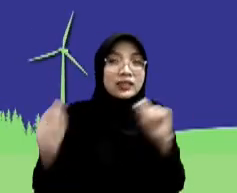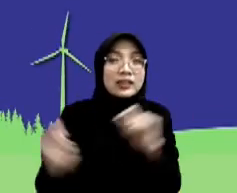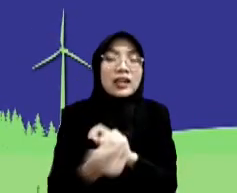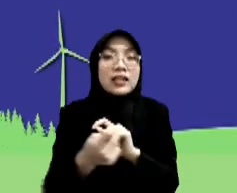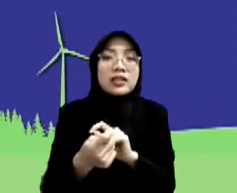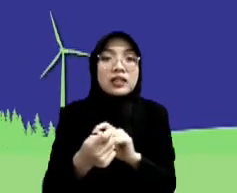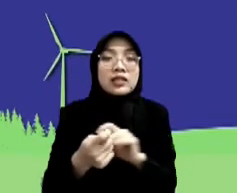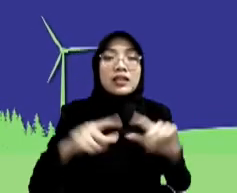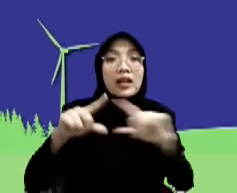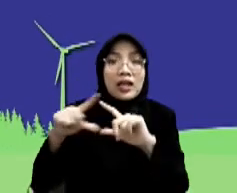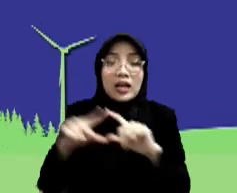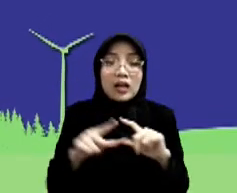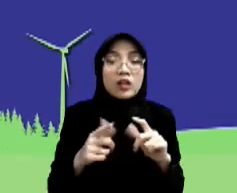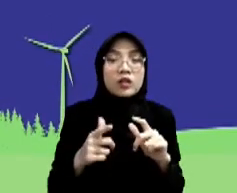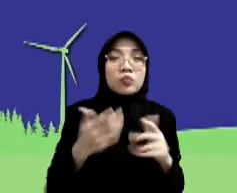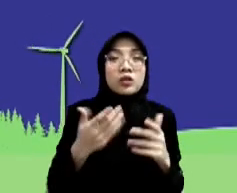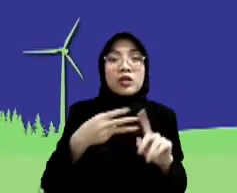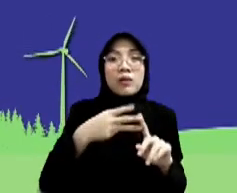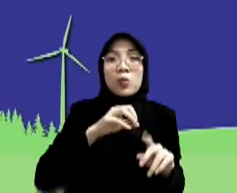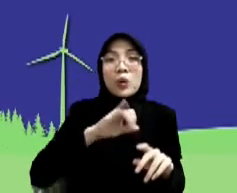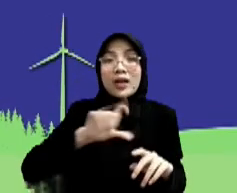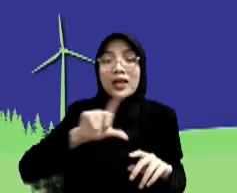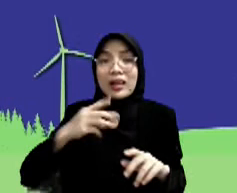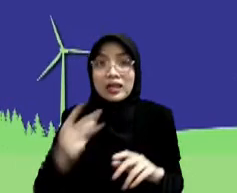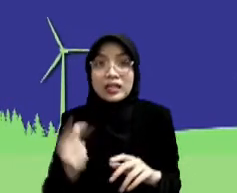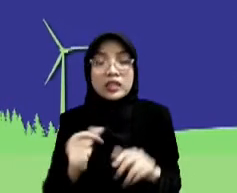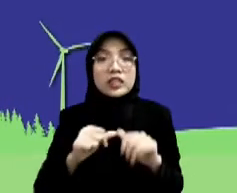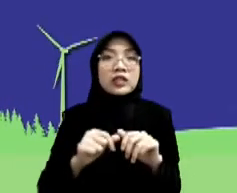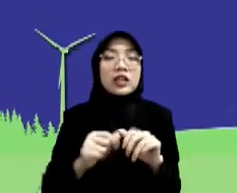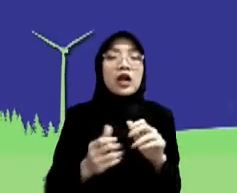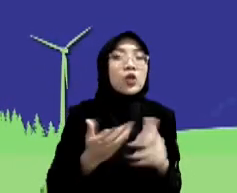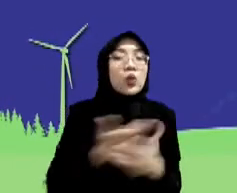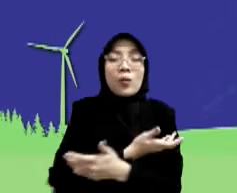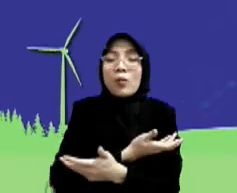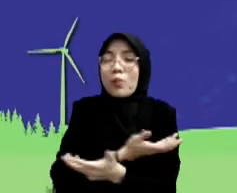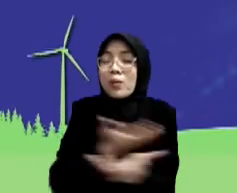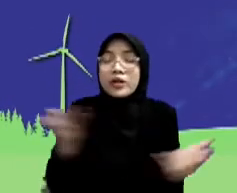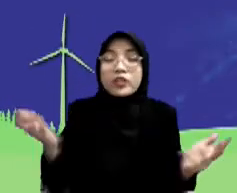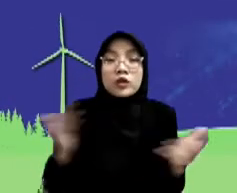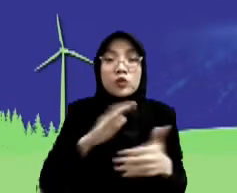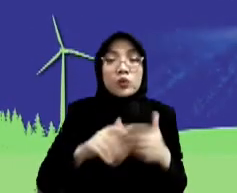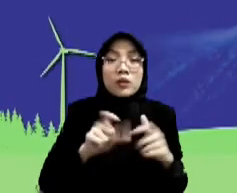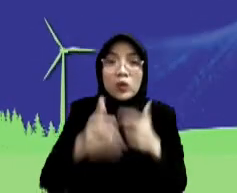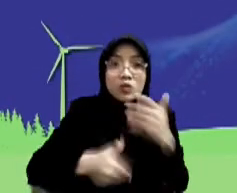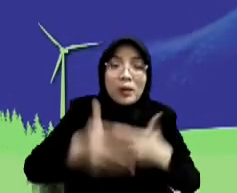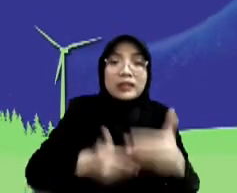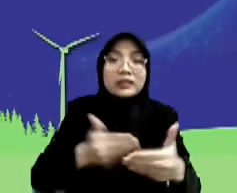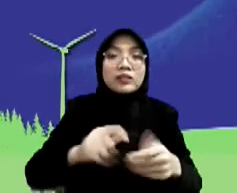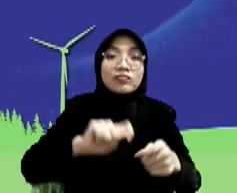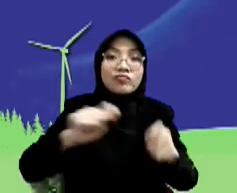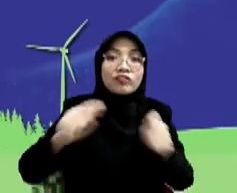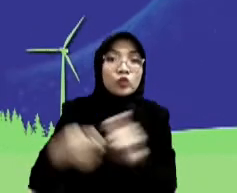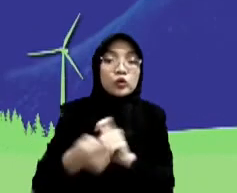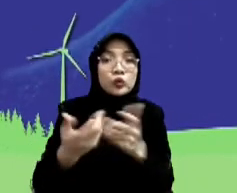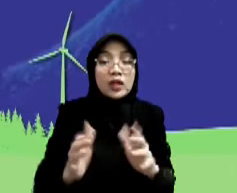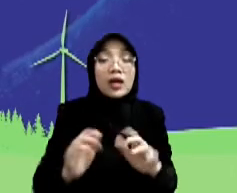equipment dari sisi boiler dan dan dan segala macam in their oper Nah justru that's